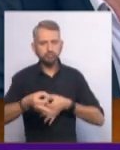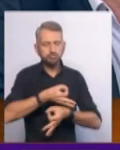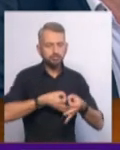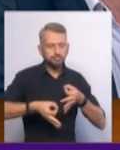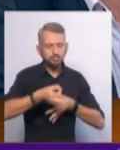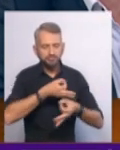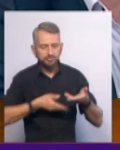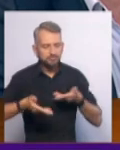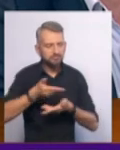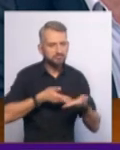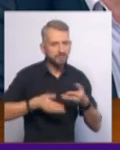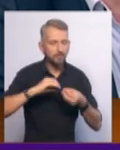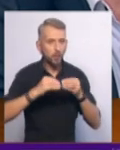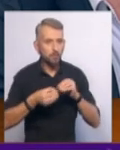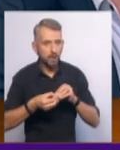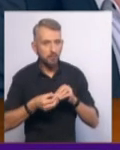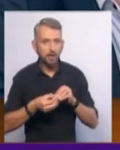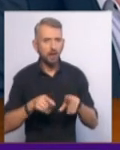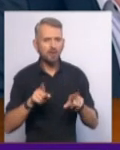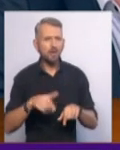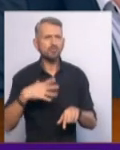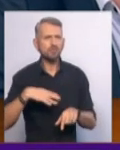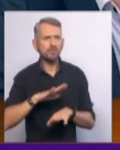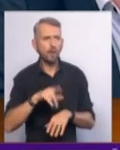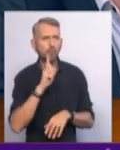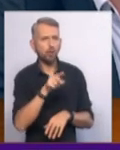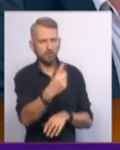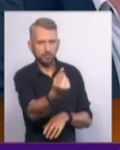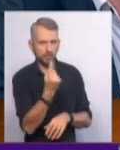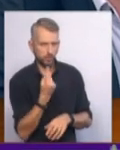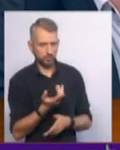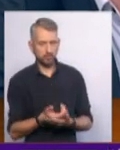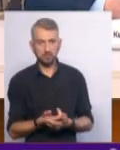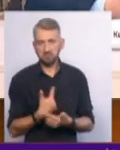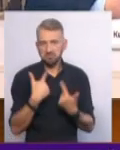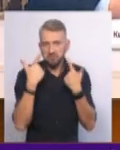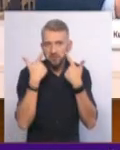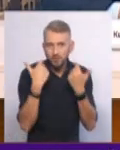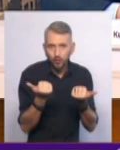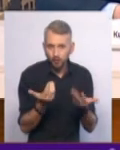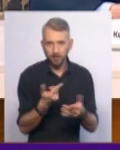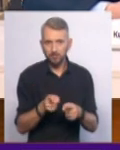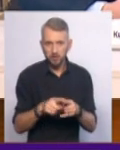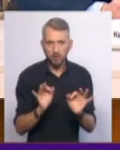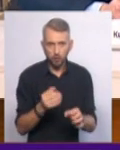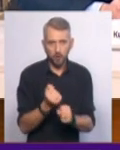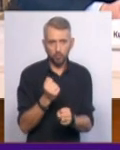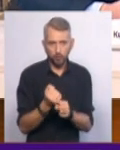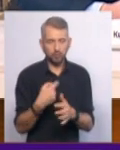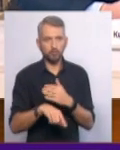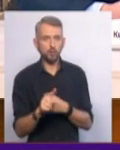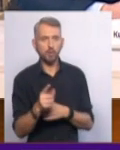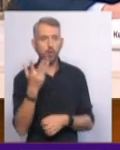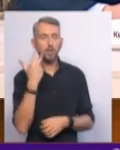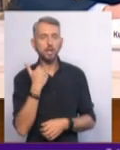інші проблеми, безпосередньо вже навіть не чекаючи вас, депутата. Я кажу, супер, оце і нормальна робота, тому що